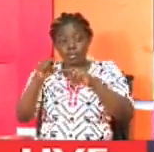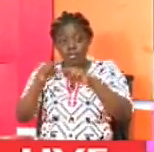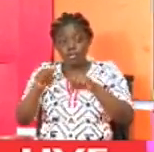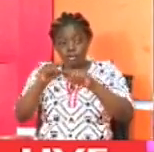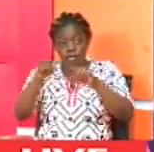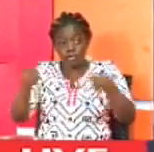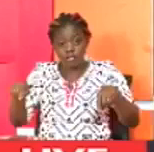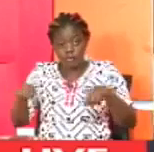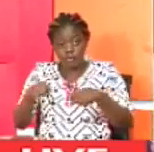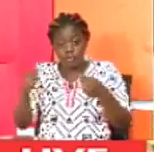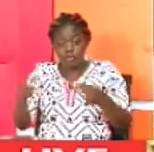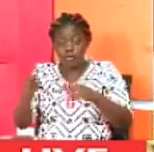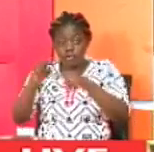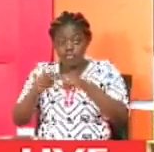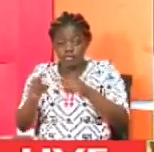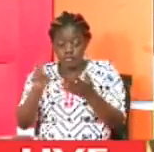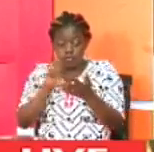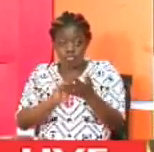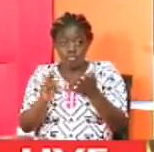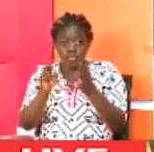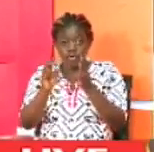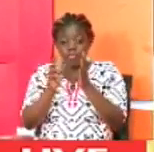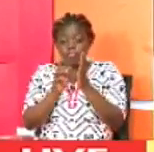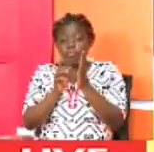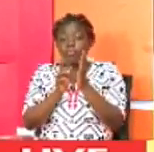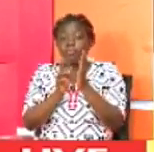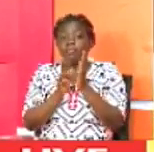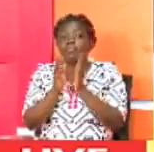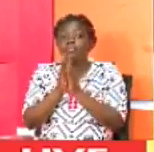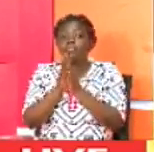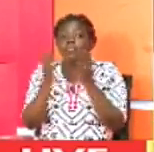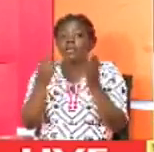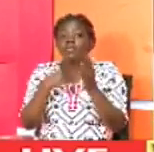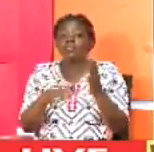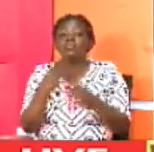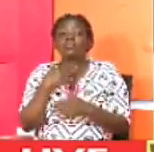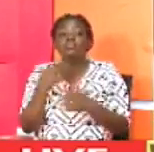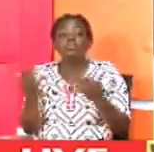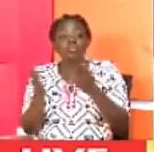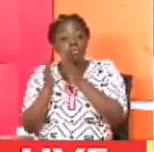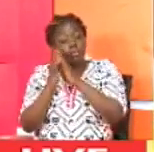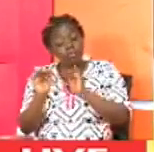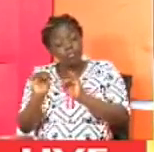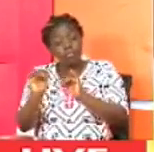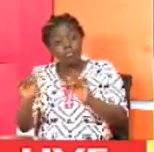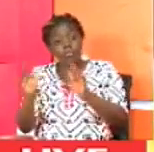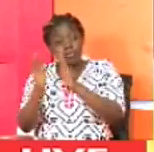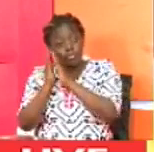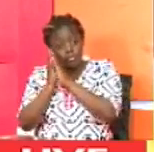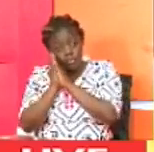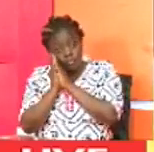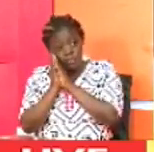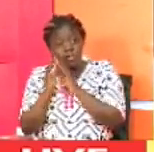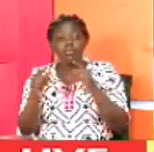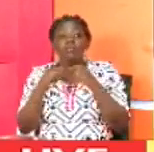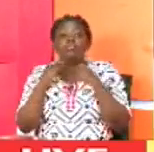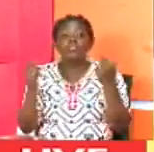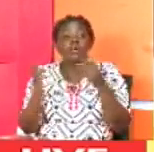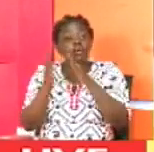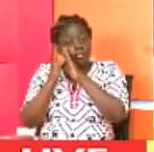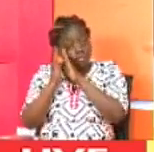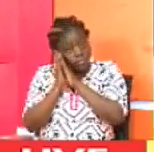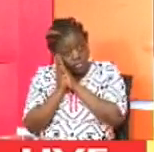n'atuula okusoma Bayibuli ye. Kati awo okusoma Bayibuli ye batugambye tayagala kwebaka, tumuleke akole ki? Ayebake. Musumba ne yebaka